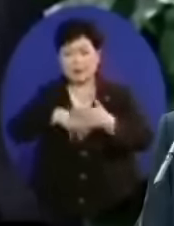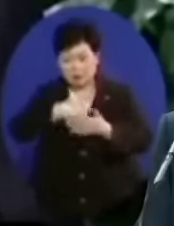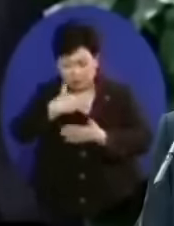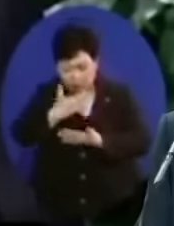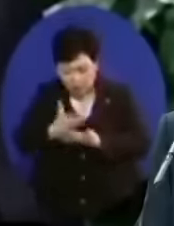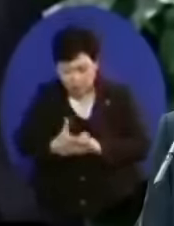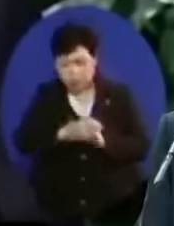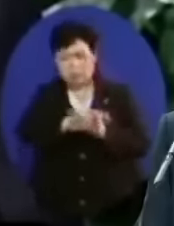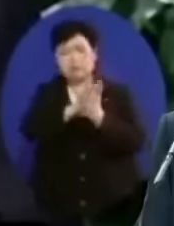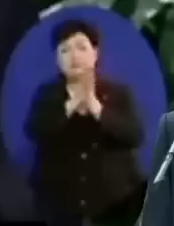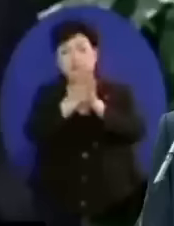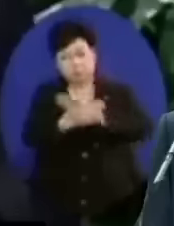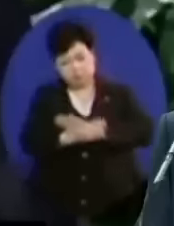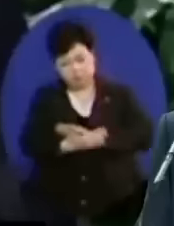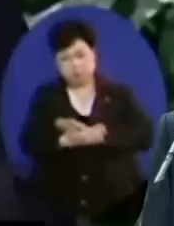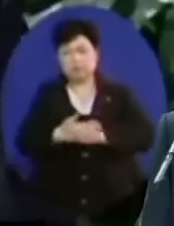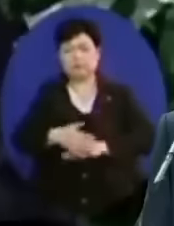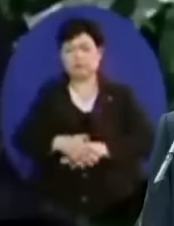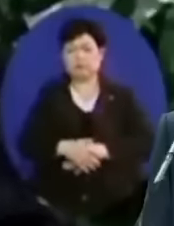수 없습니다.